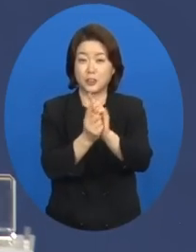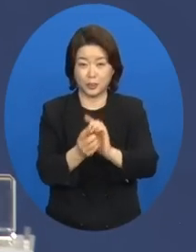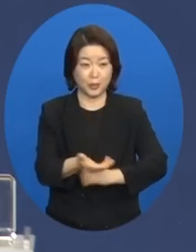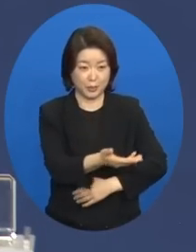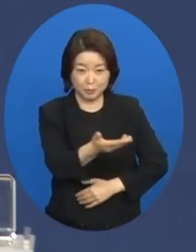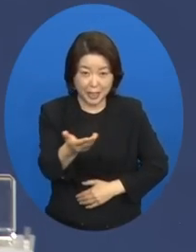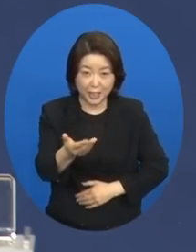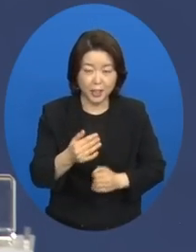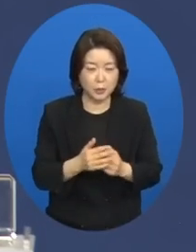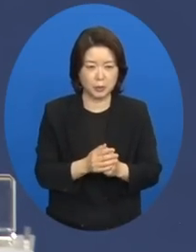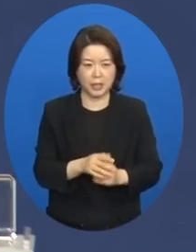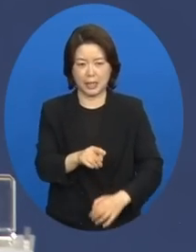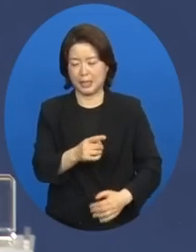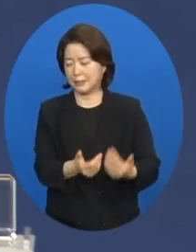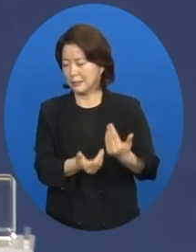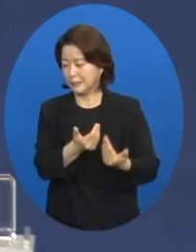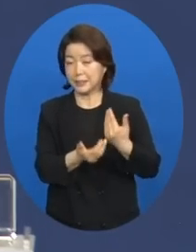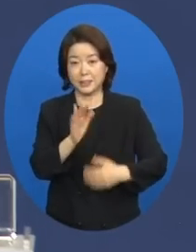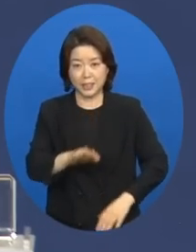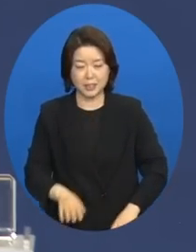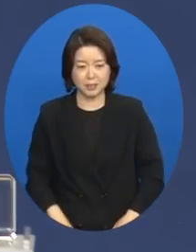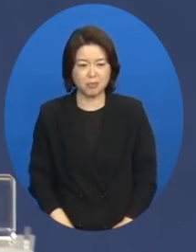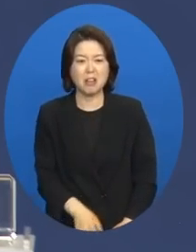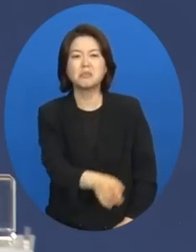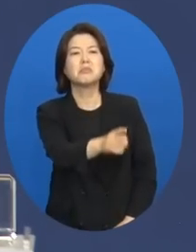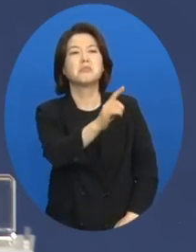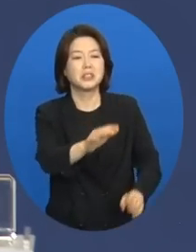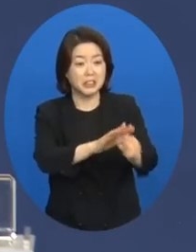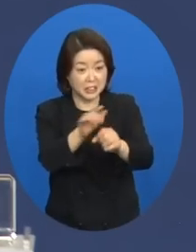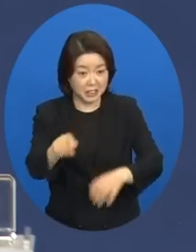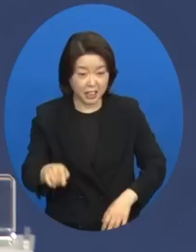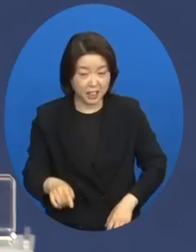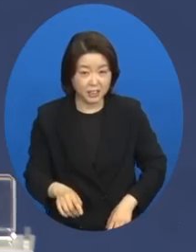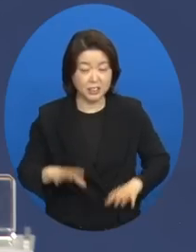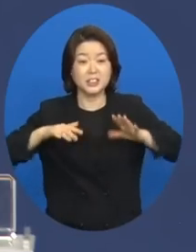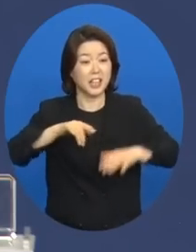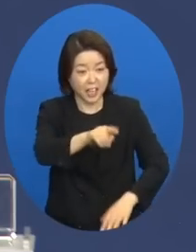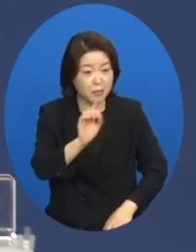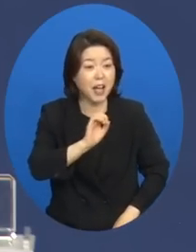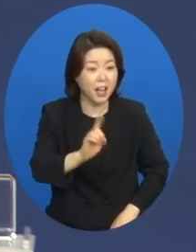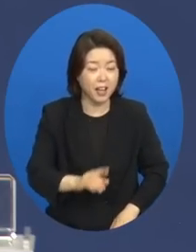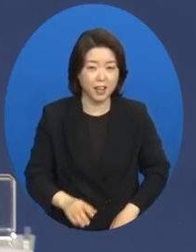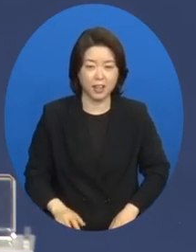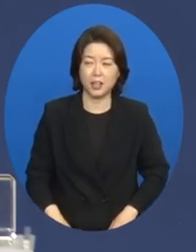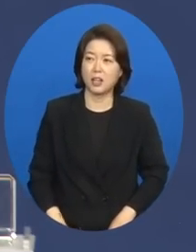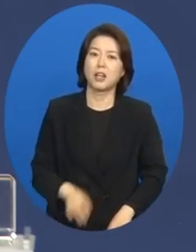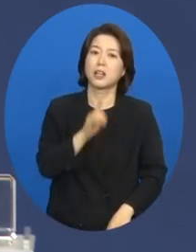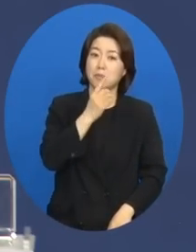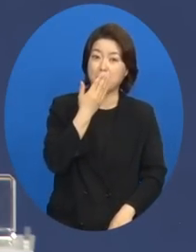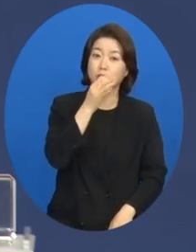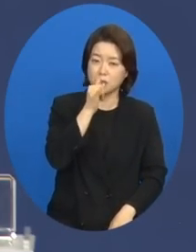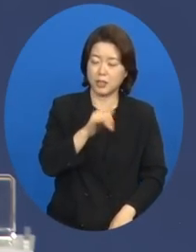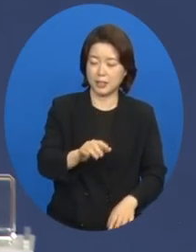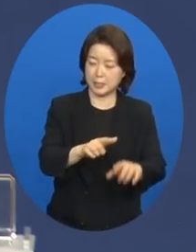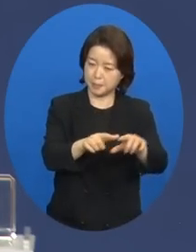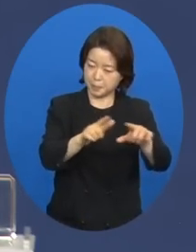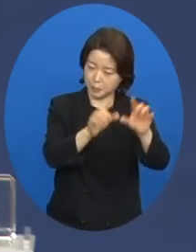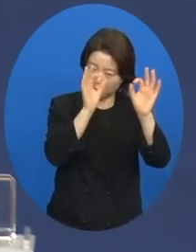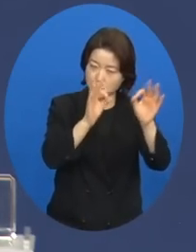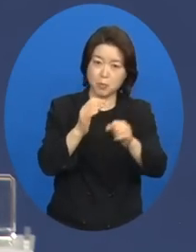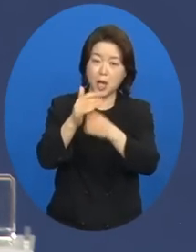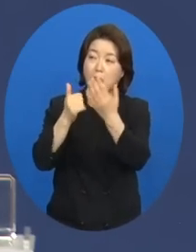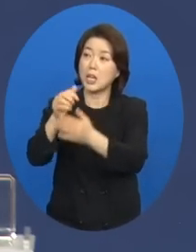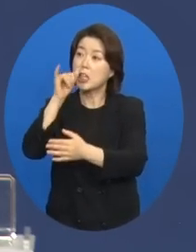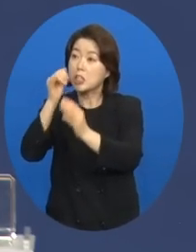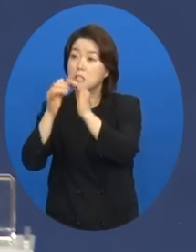이렇게 좀 마음에 안 들고 전 뭐 그까짓게 무슨 사랑이야 뭐 이렇게 말하겠지만 그냥 일반적인 차원에서 하나님 없는